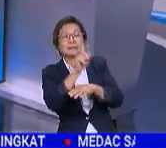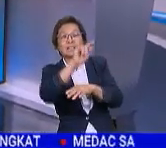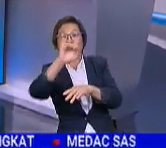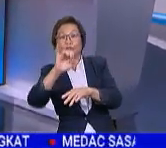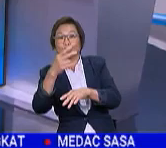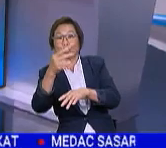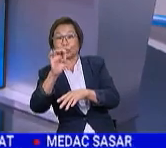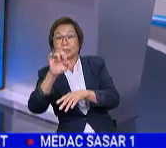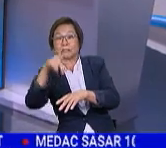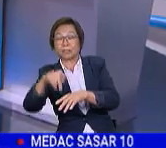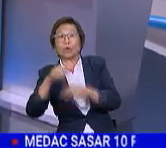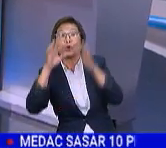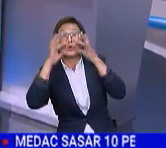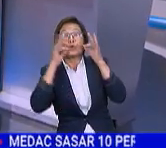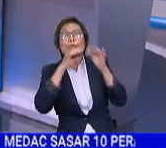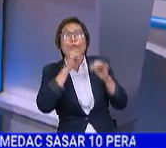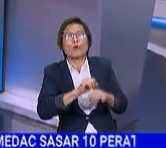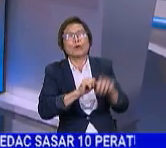kucing berusia